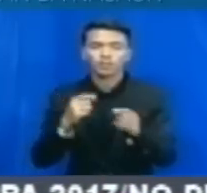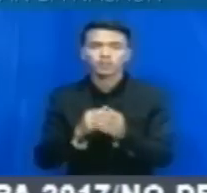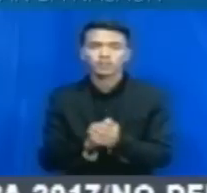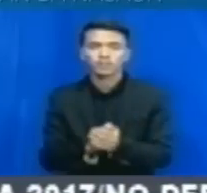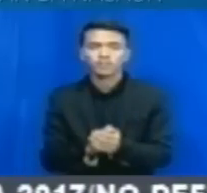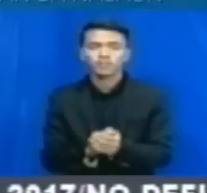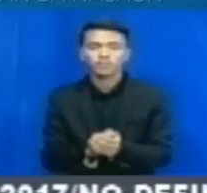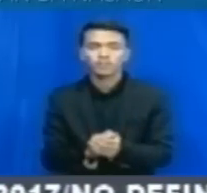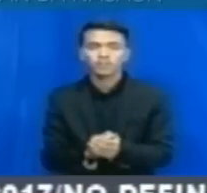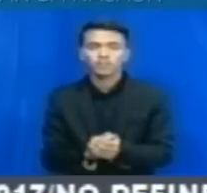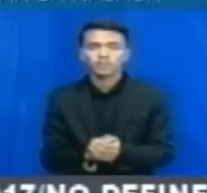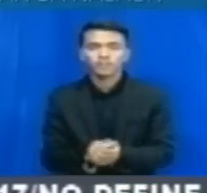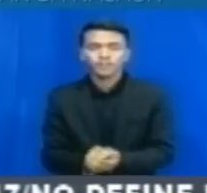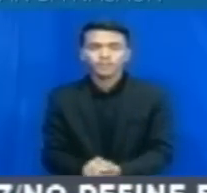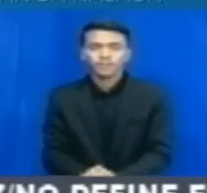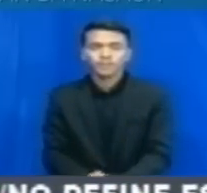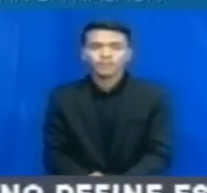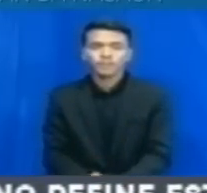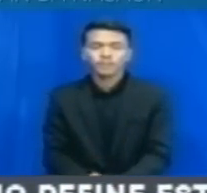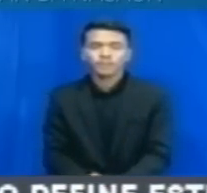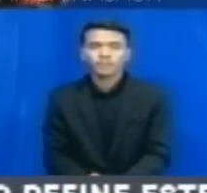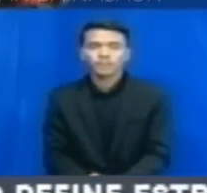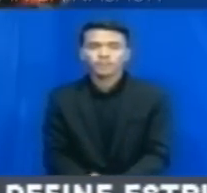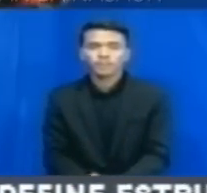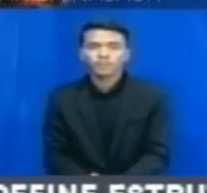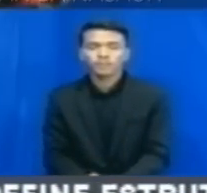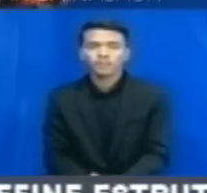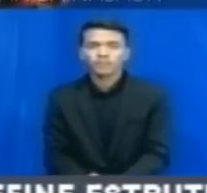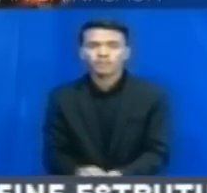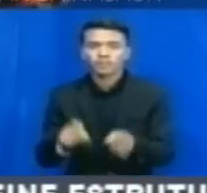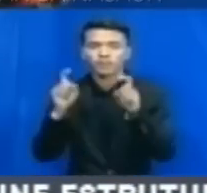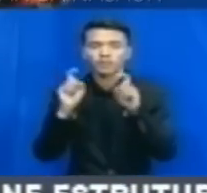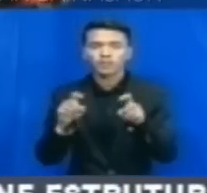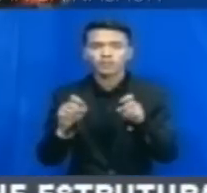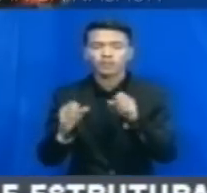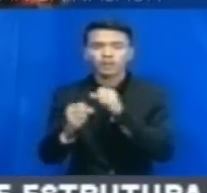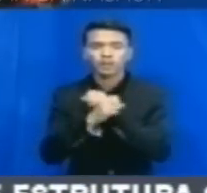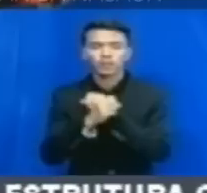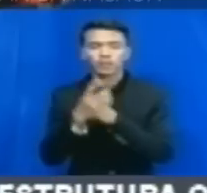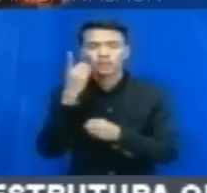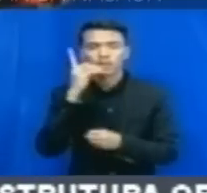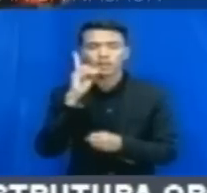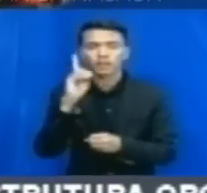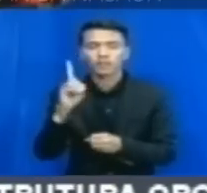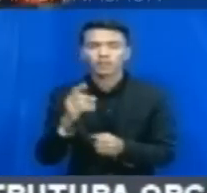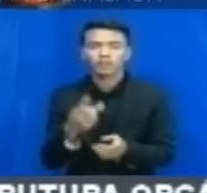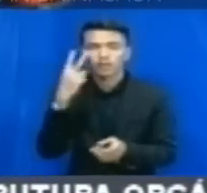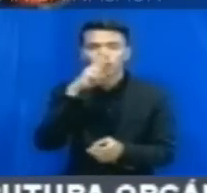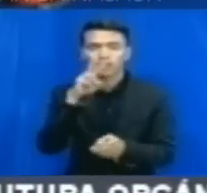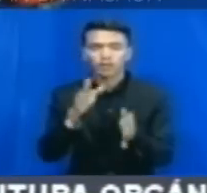usa ocasionalmente ou permanente tem que precisa argidu ne declaração ide tem que precisa rebot ne